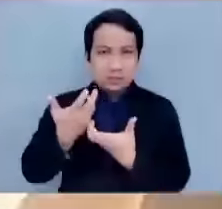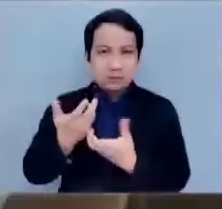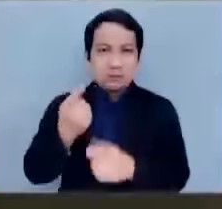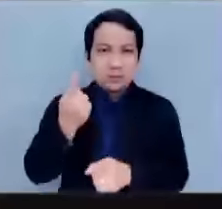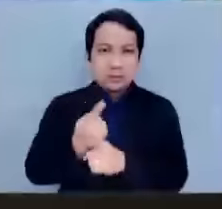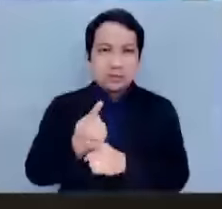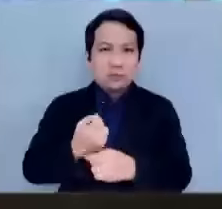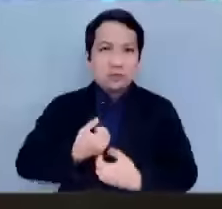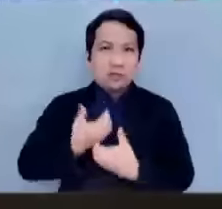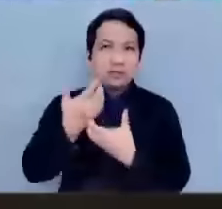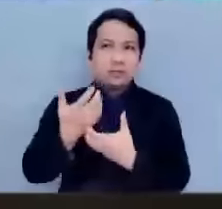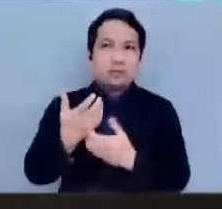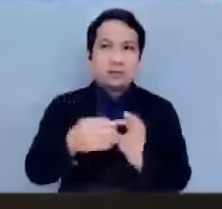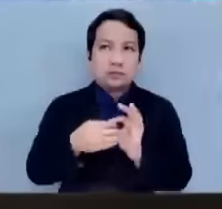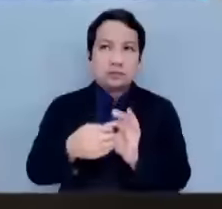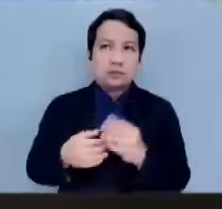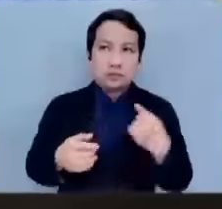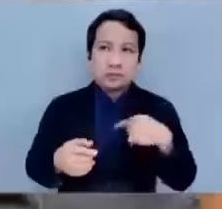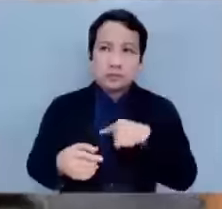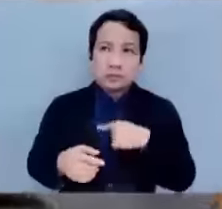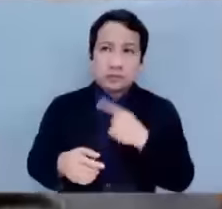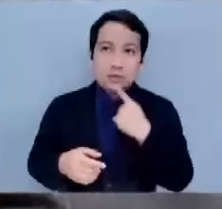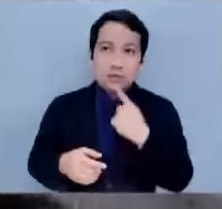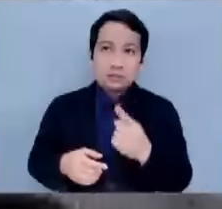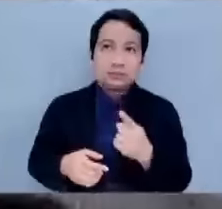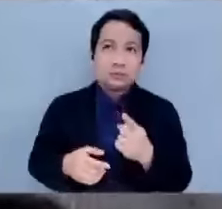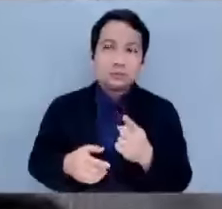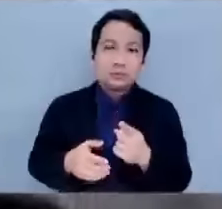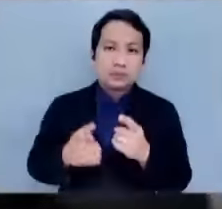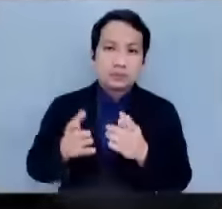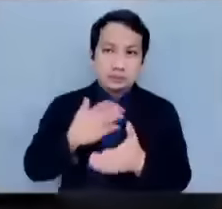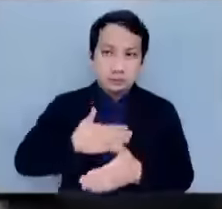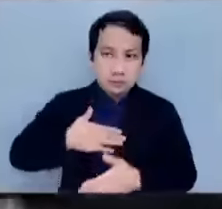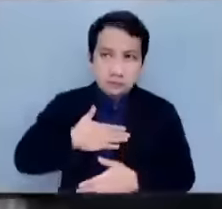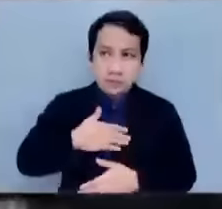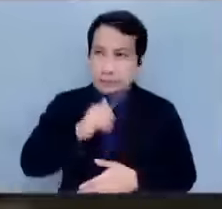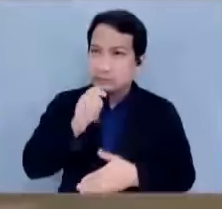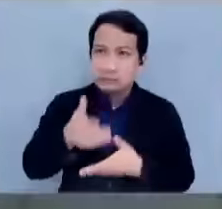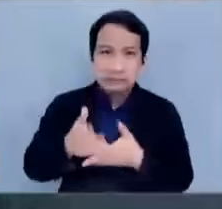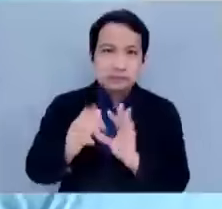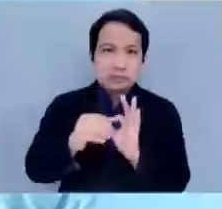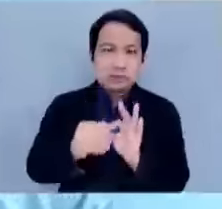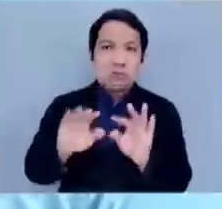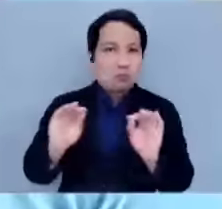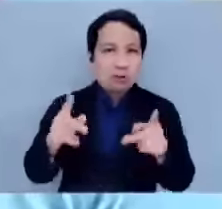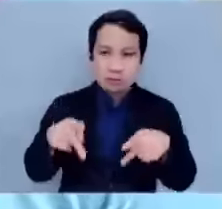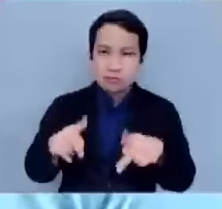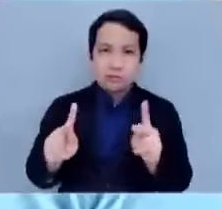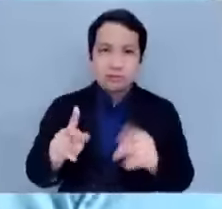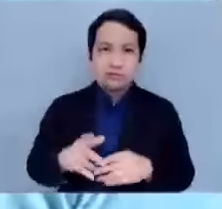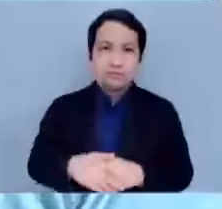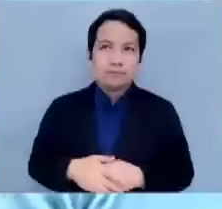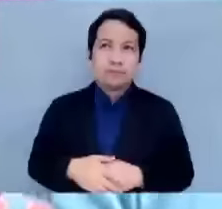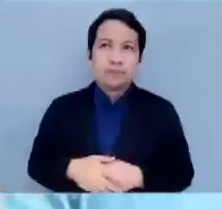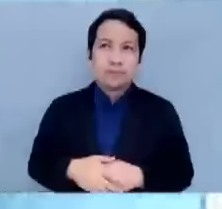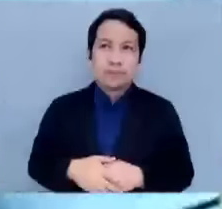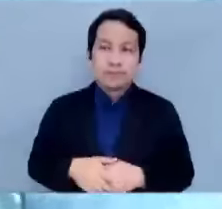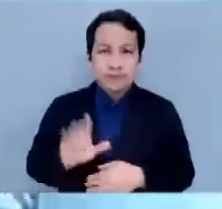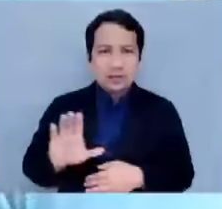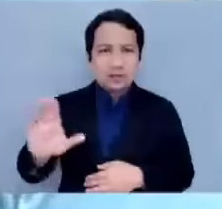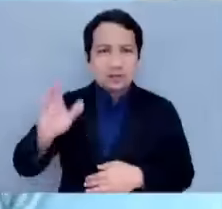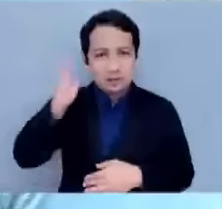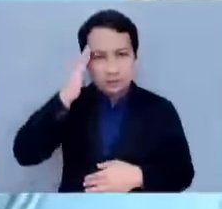hinaing. Nakiusap siya, pero hindi pinagbigyan dahil wala silang permit. Alam namin, napag-utusan lang sila